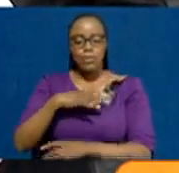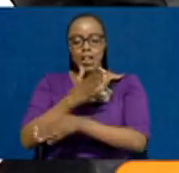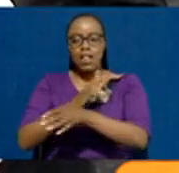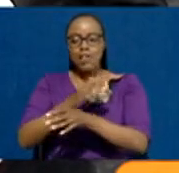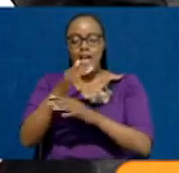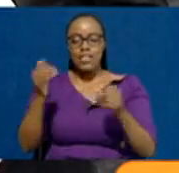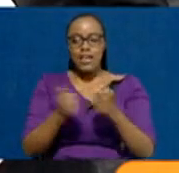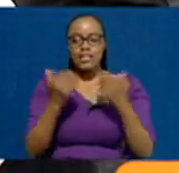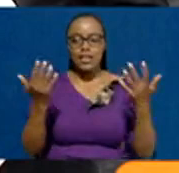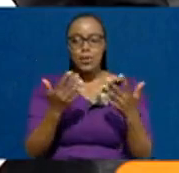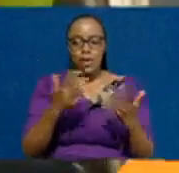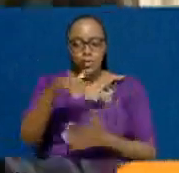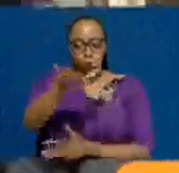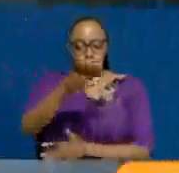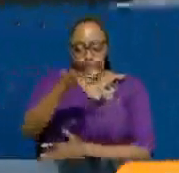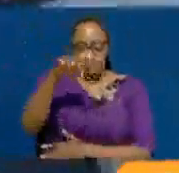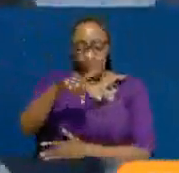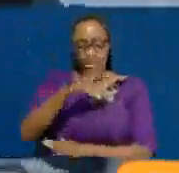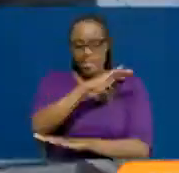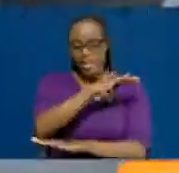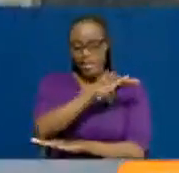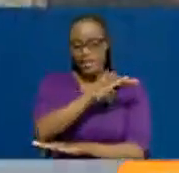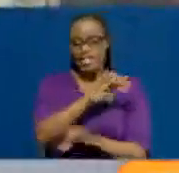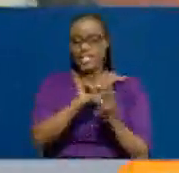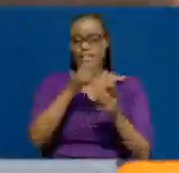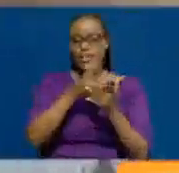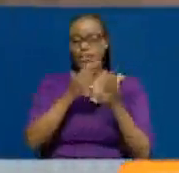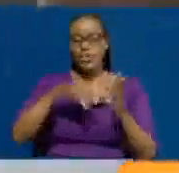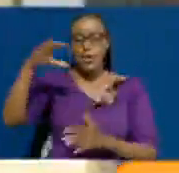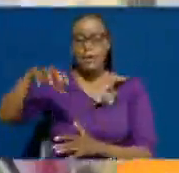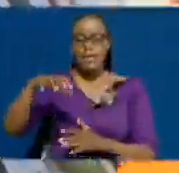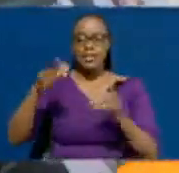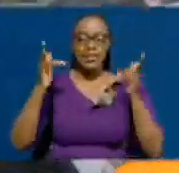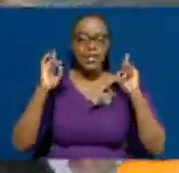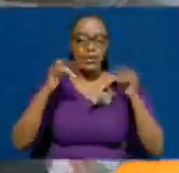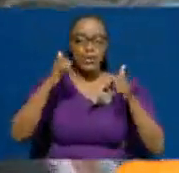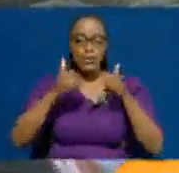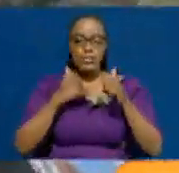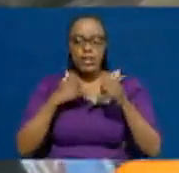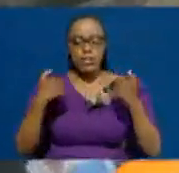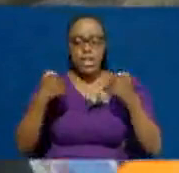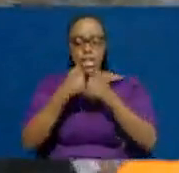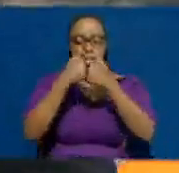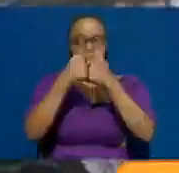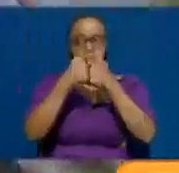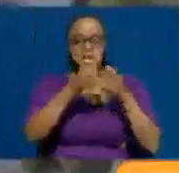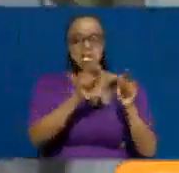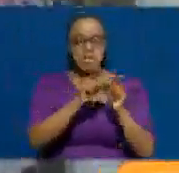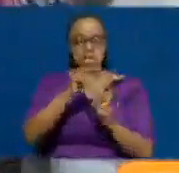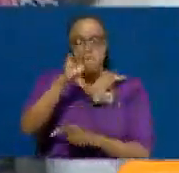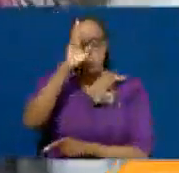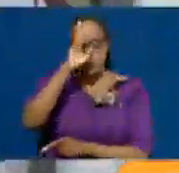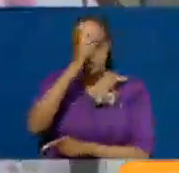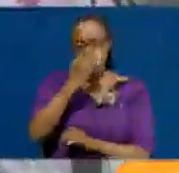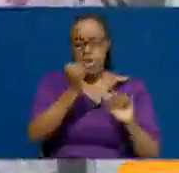ajali iliyotokea eneo la Ngengu jioni ya leo. Ajali hii ilihusisha matatu na lori zilizogongana ana kwa ana. Kamanda wa polisi